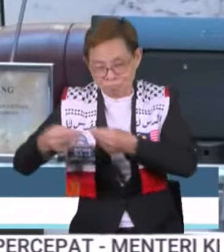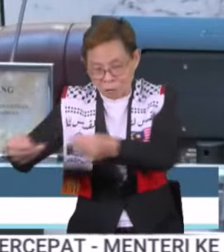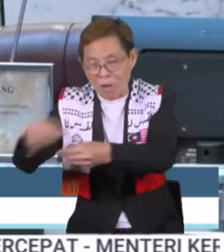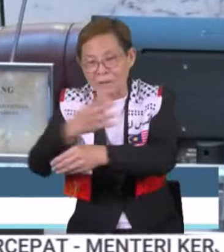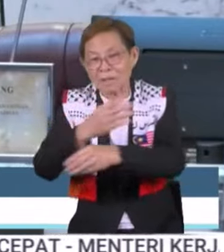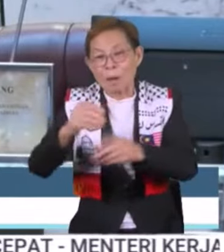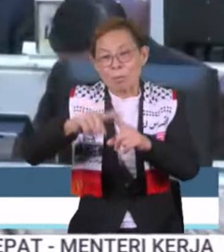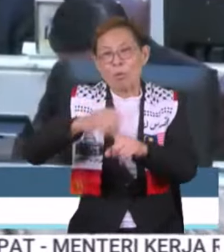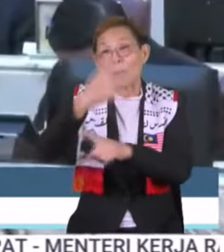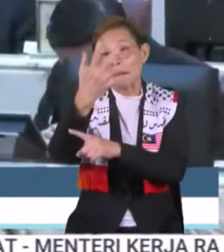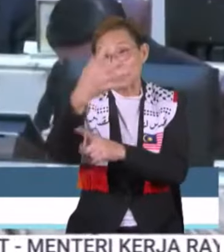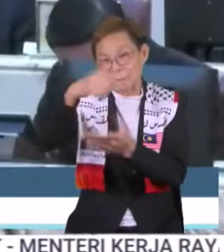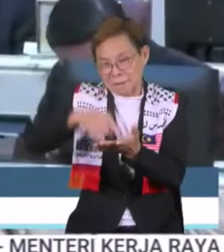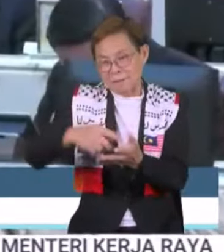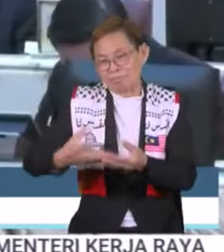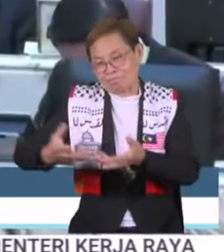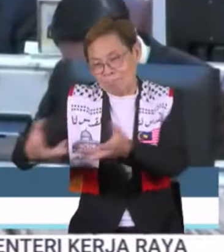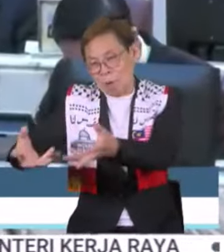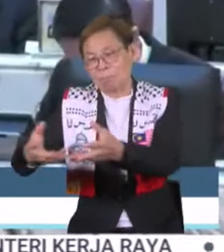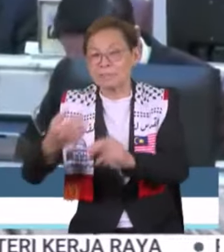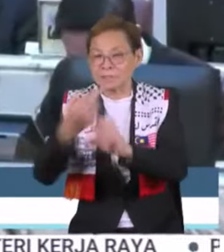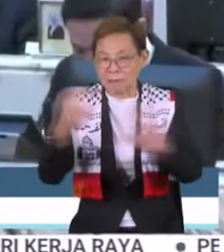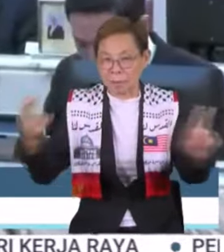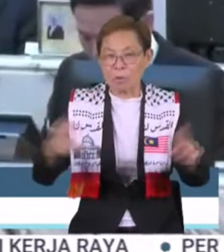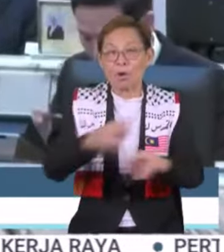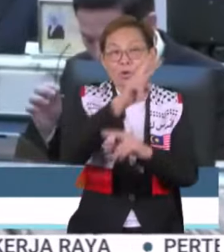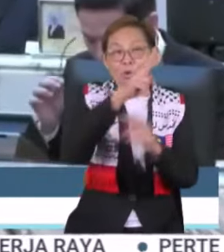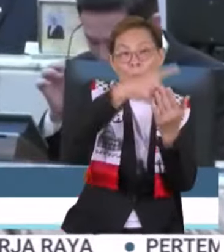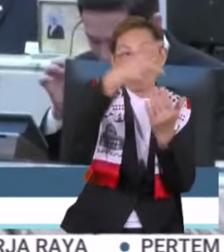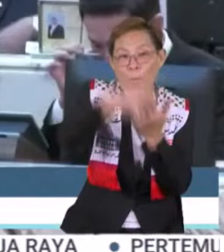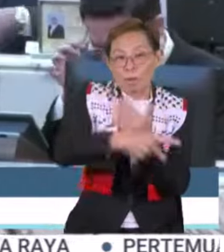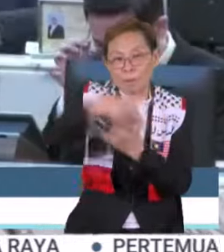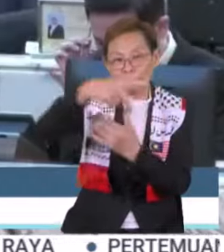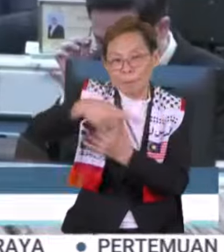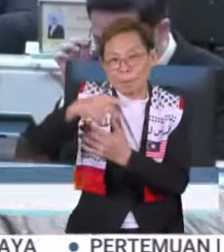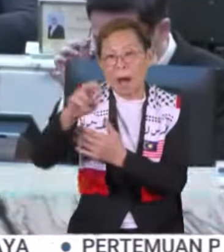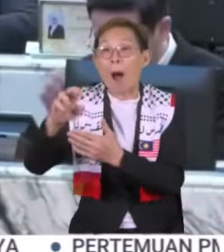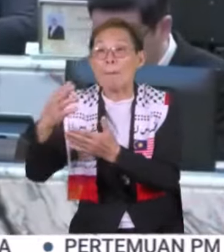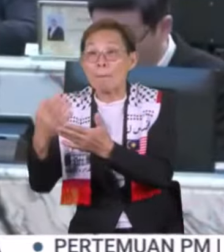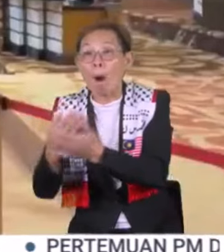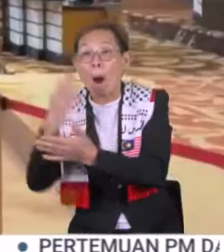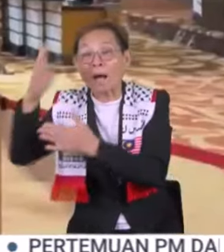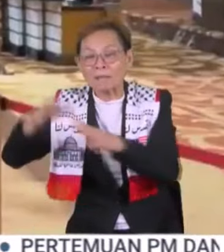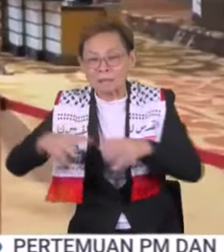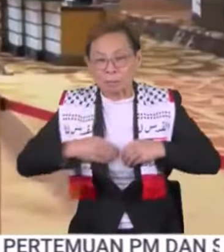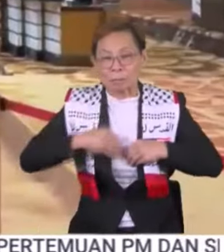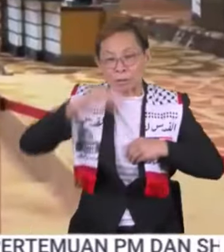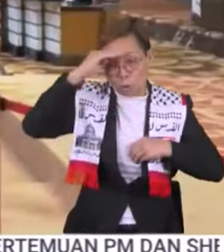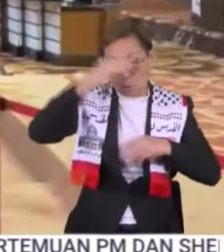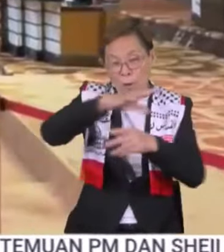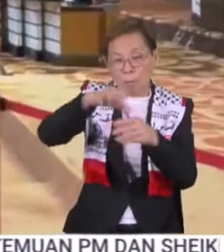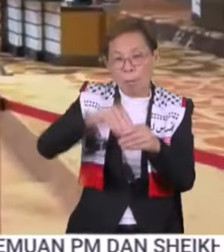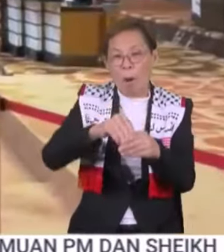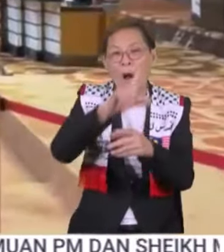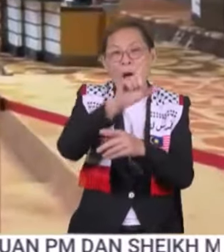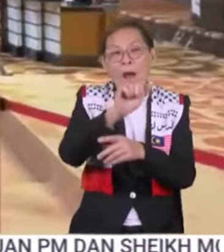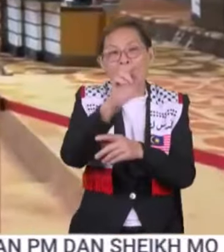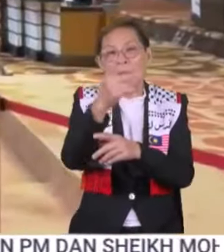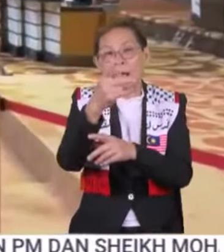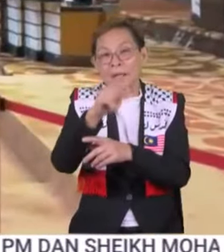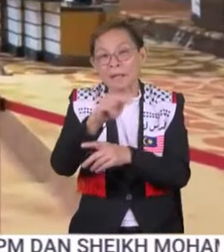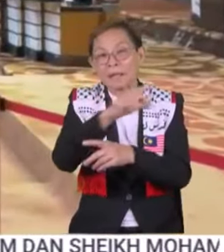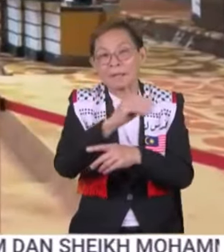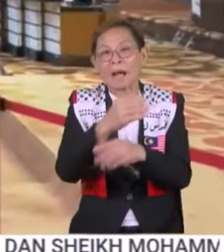bulan Mei ini. Selain itu, dua projek PPR baharu bakal diterima di Johor melibatkan kawasan Larkin dan